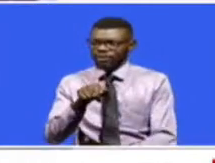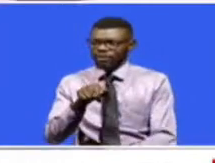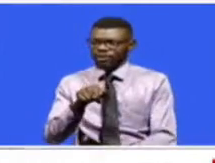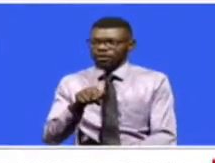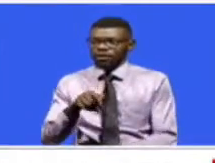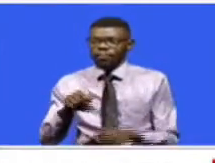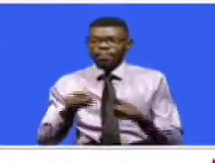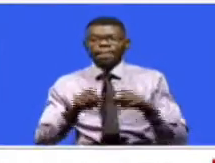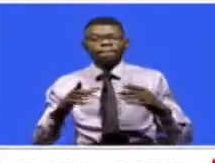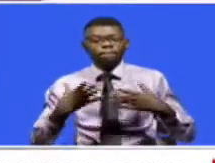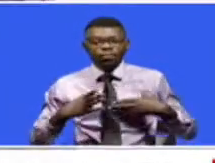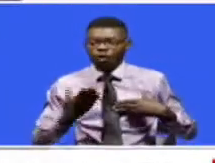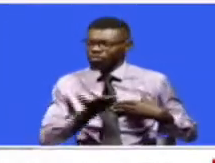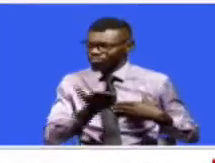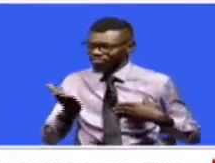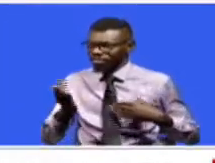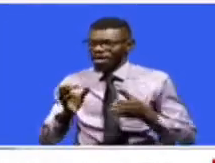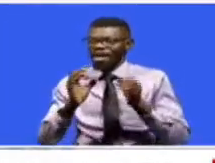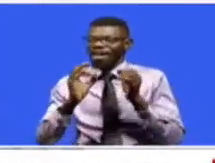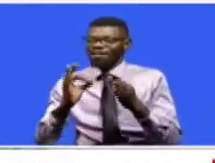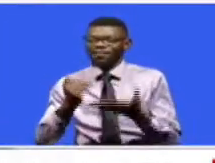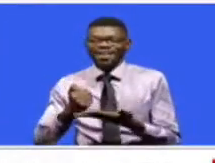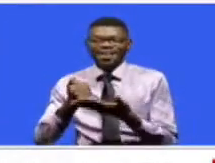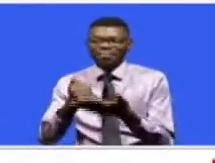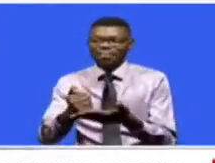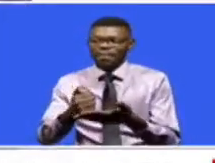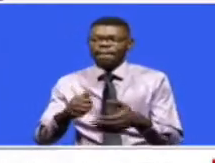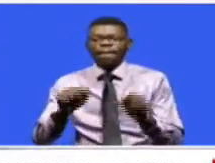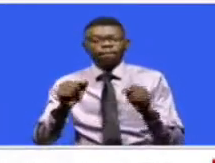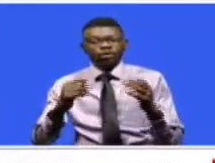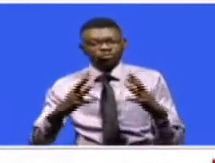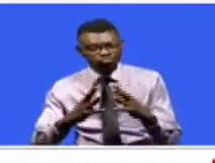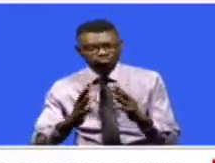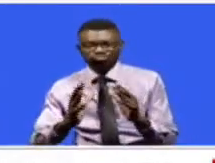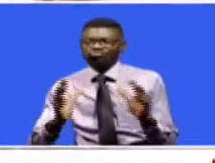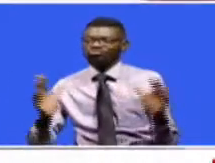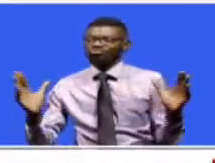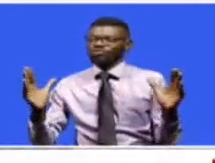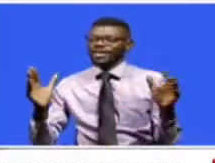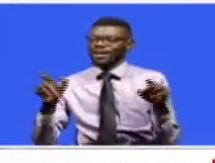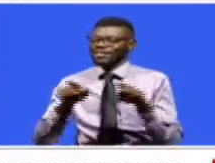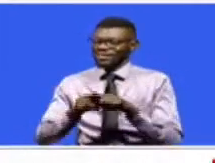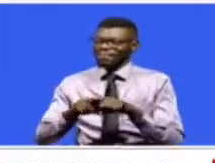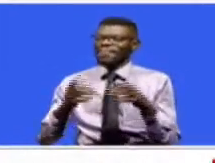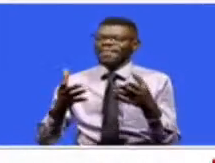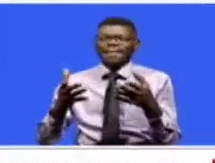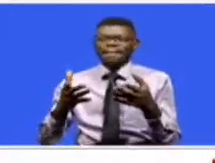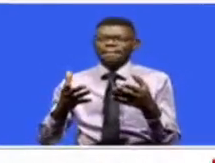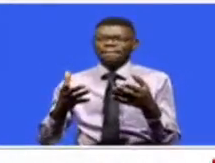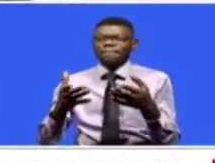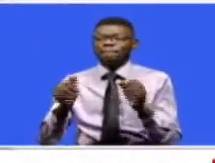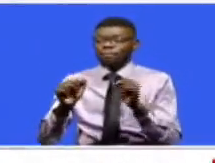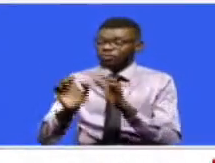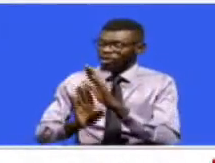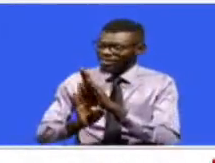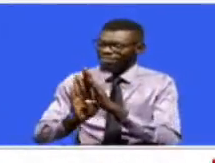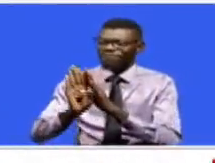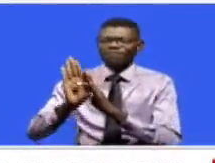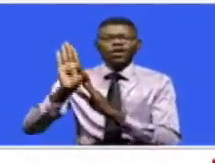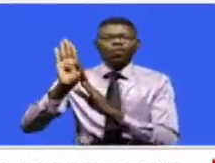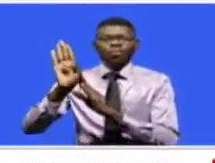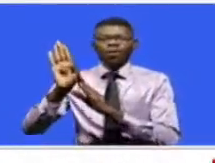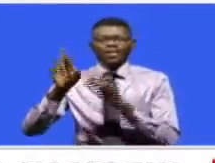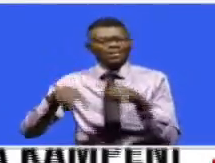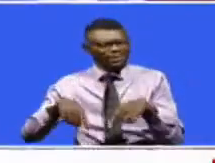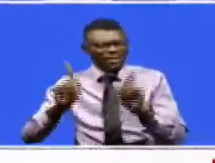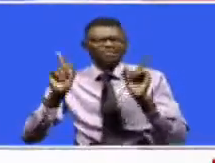na hawa wakisaidiwa wanaweza kupanuka na kama wakaji mpaka wae juu zaidi wae